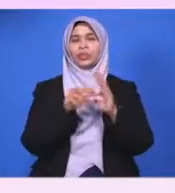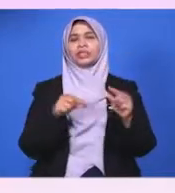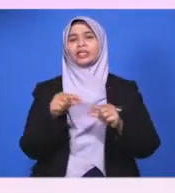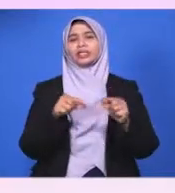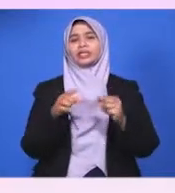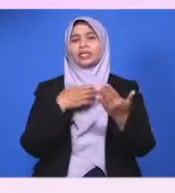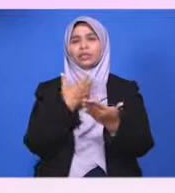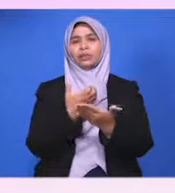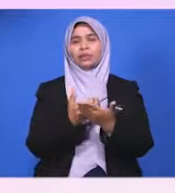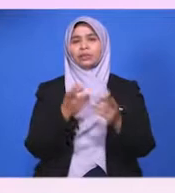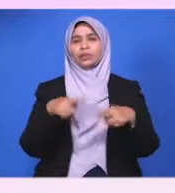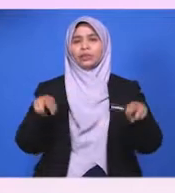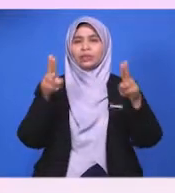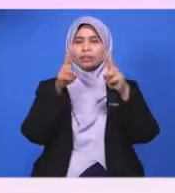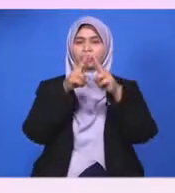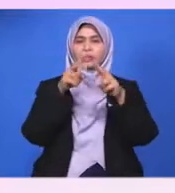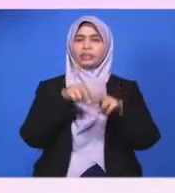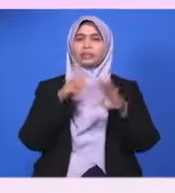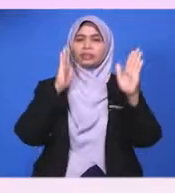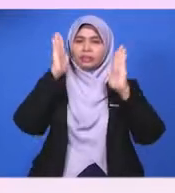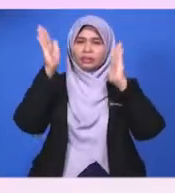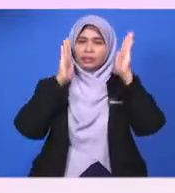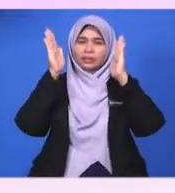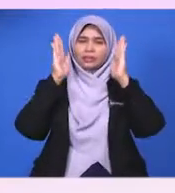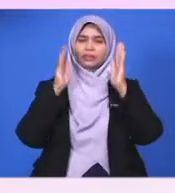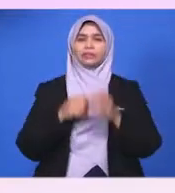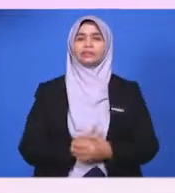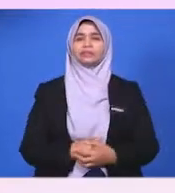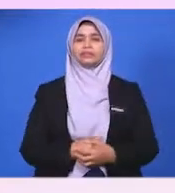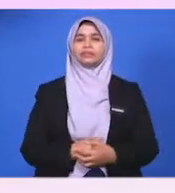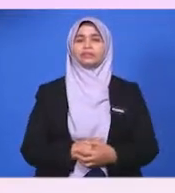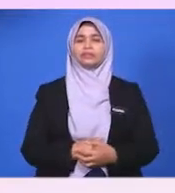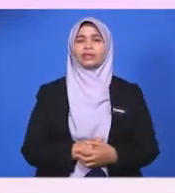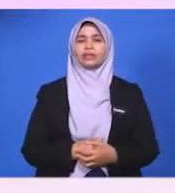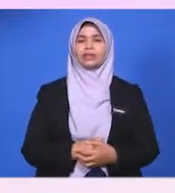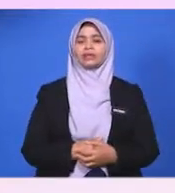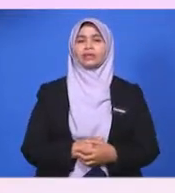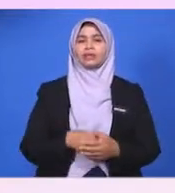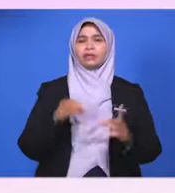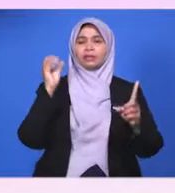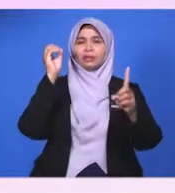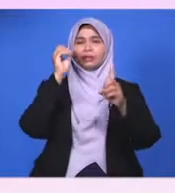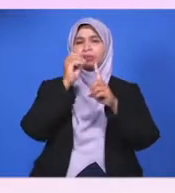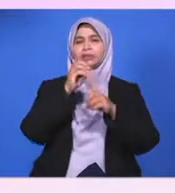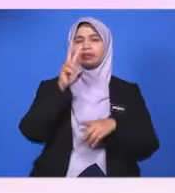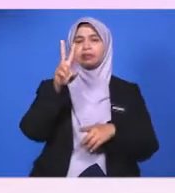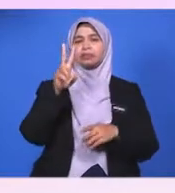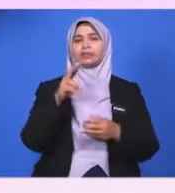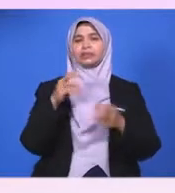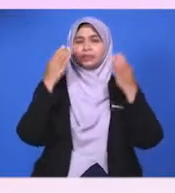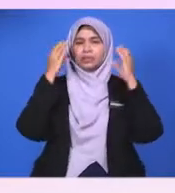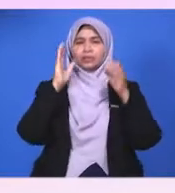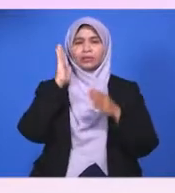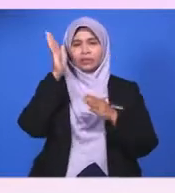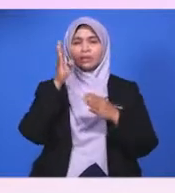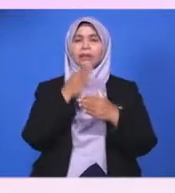taburan kegiatan ekonomi utama di Malaysia. Untuk objektif kedua ini, cikgu